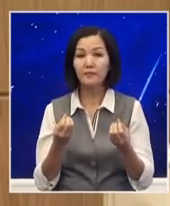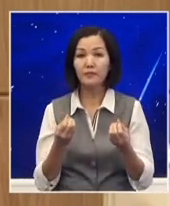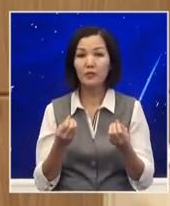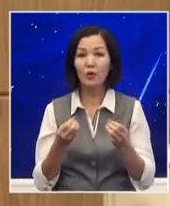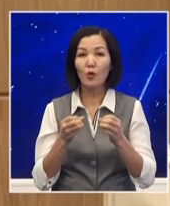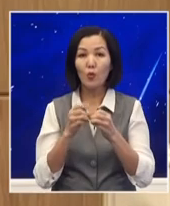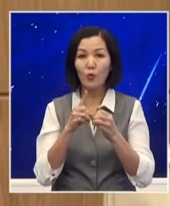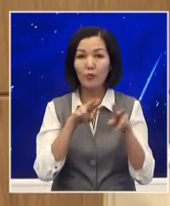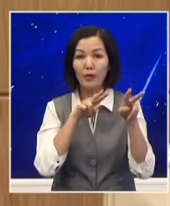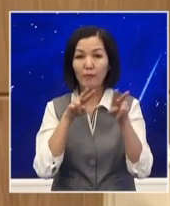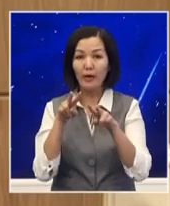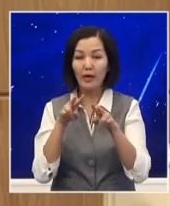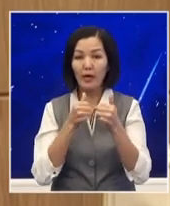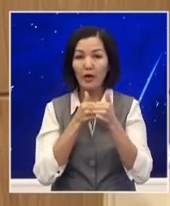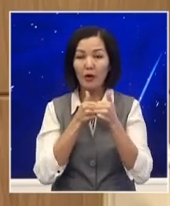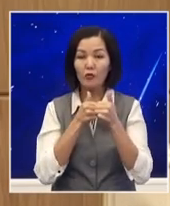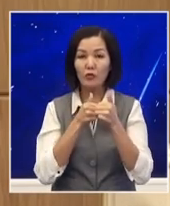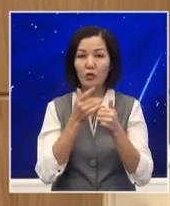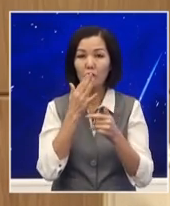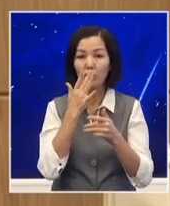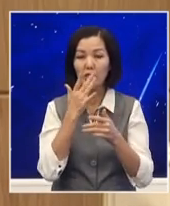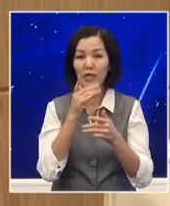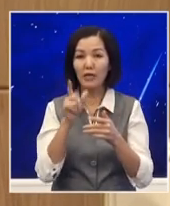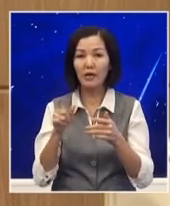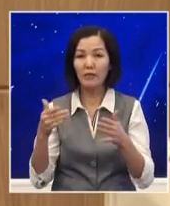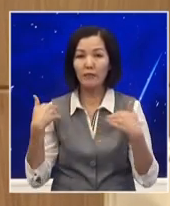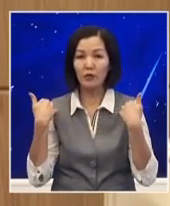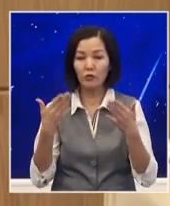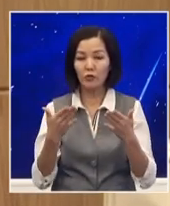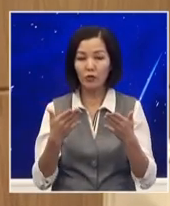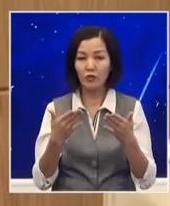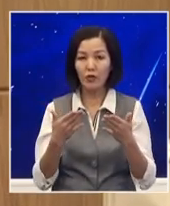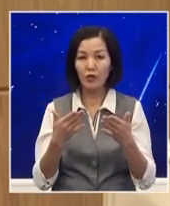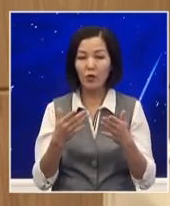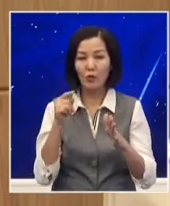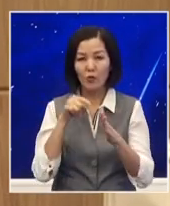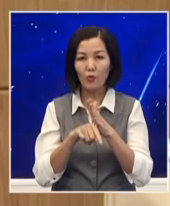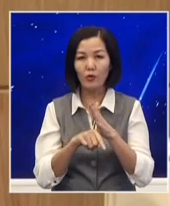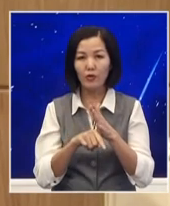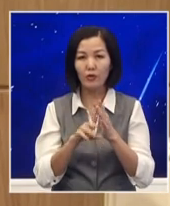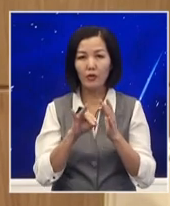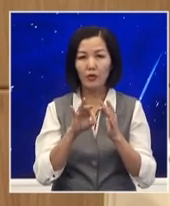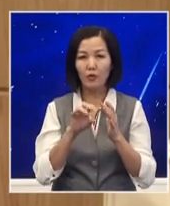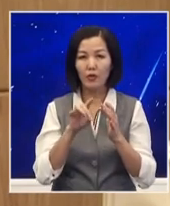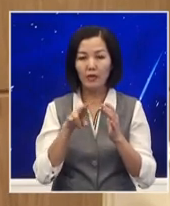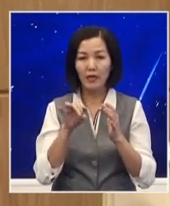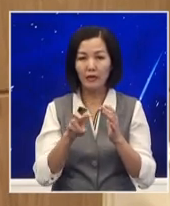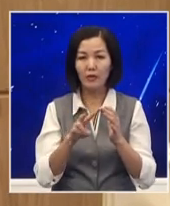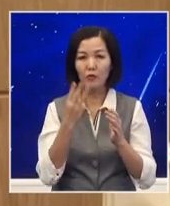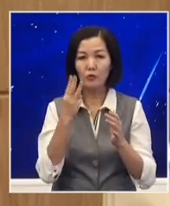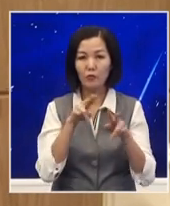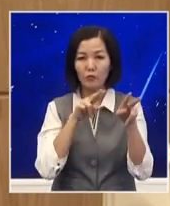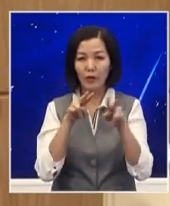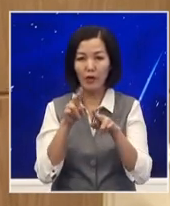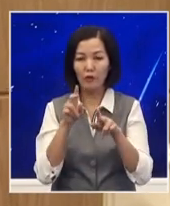11 байқаушы 5 шет мемлекеттен аккредиттеуге ұсынылды. Оның ішінде Иордан мемлекеттен 3